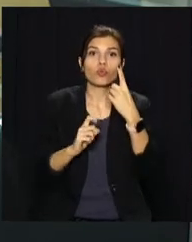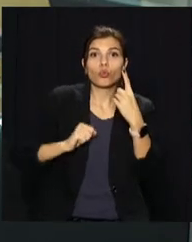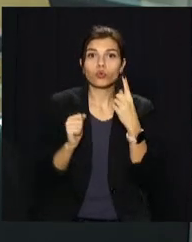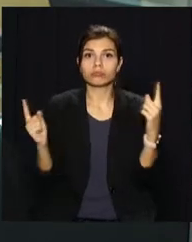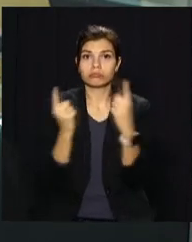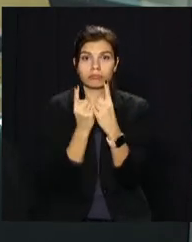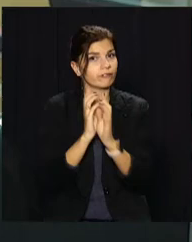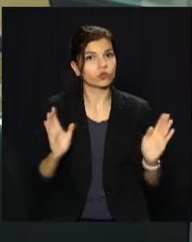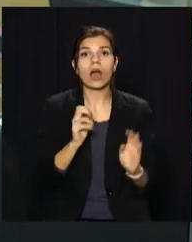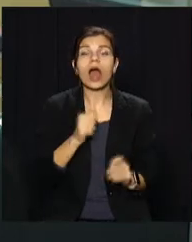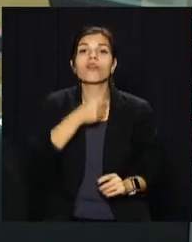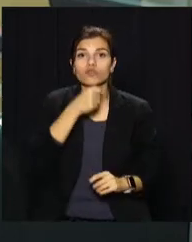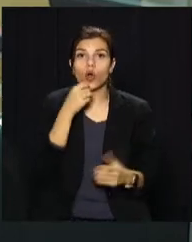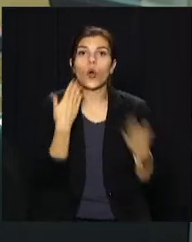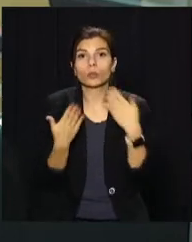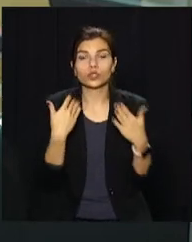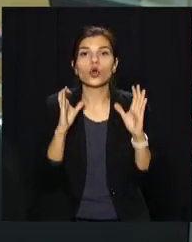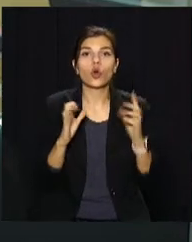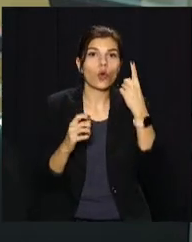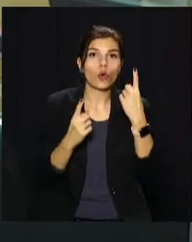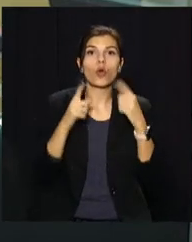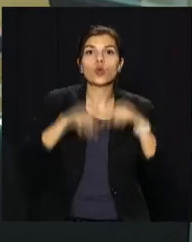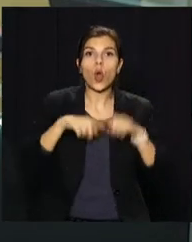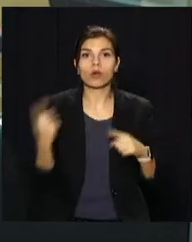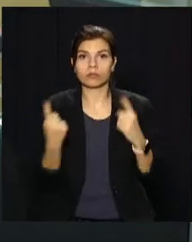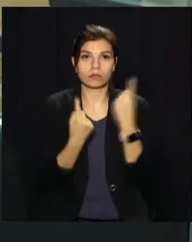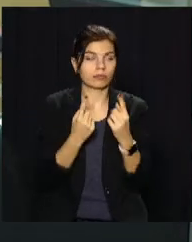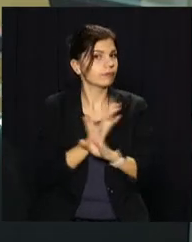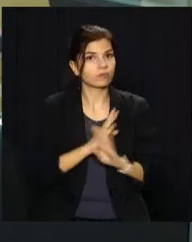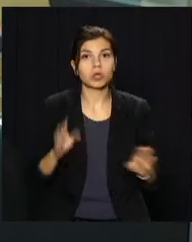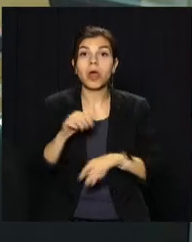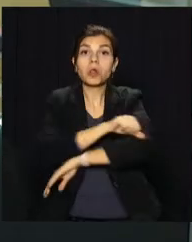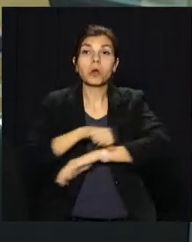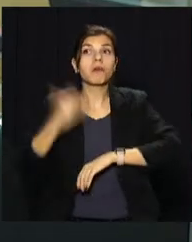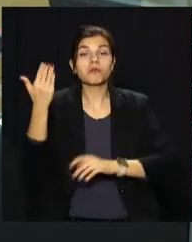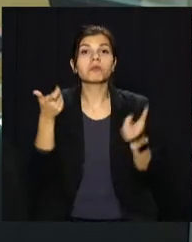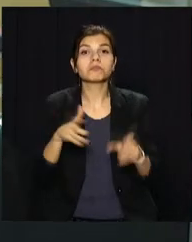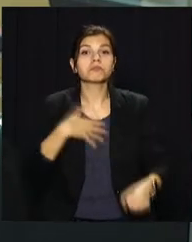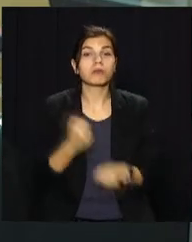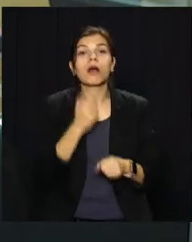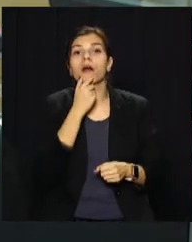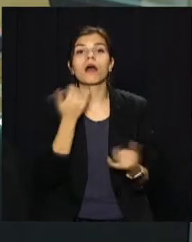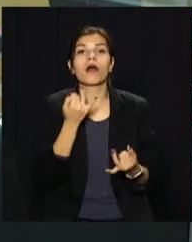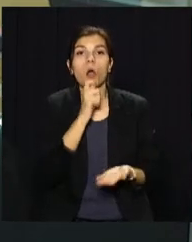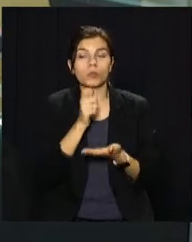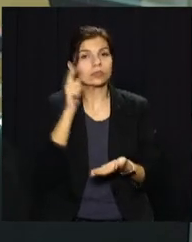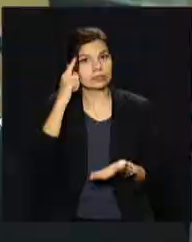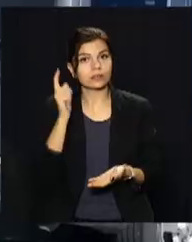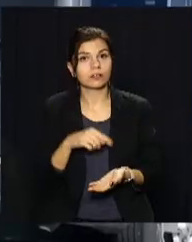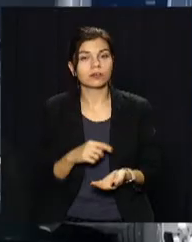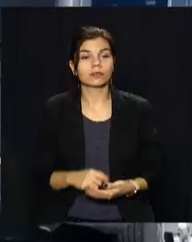товаришем, а дорослим спілкуватися тільки з однією родиною. Більше про закордонний локдаун знає Вікторія